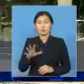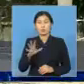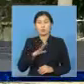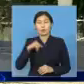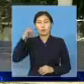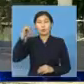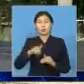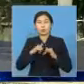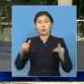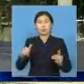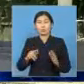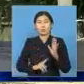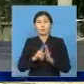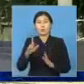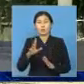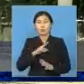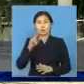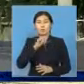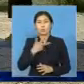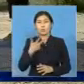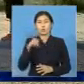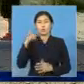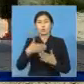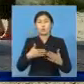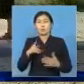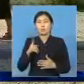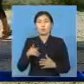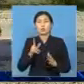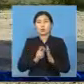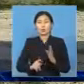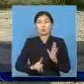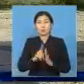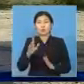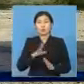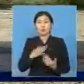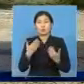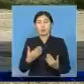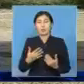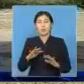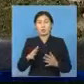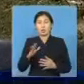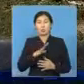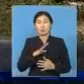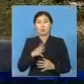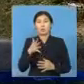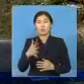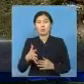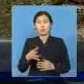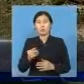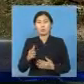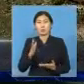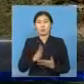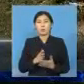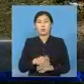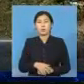ішінен қой көбейтуді жолға қойған. Ісін 3 жыл бұрын 1700 қоймен бастады. Қазіргі жайылымда 5000-ға жуық шопан ата